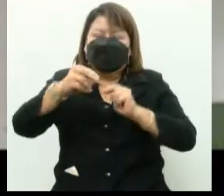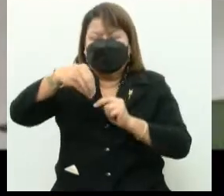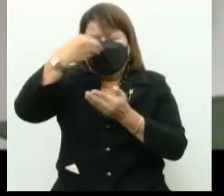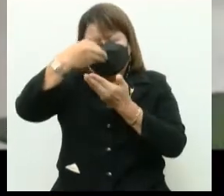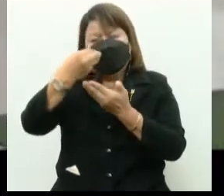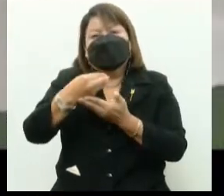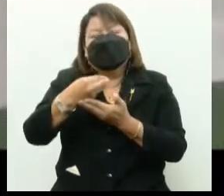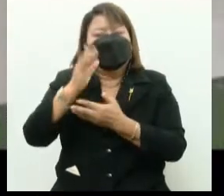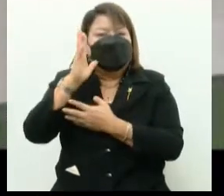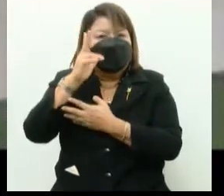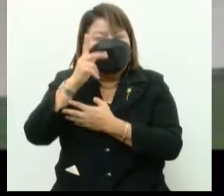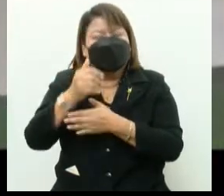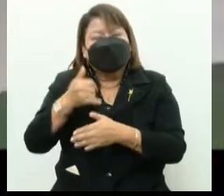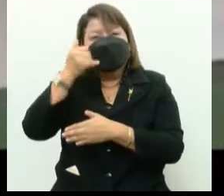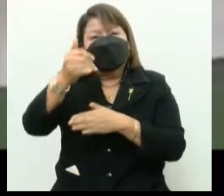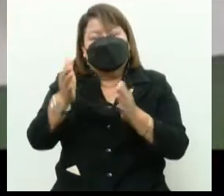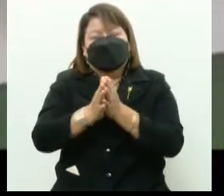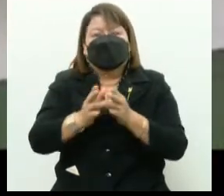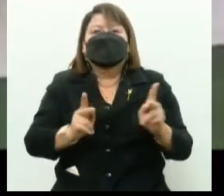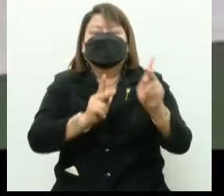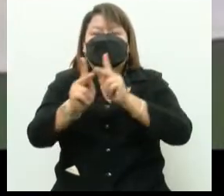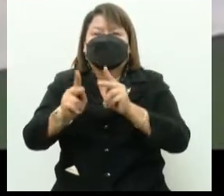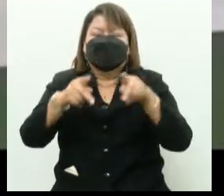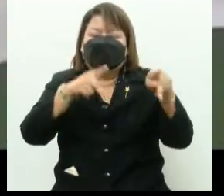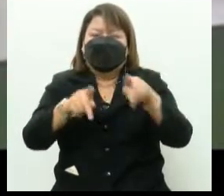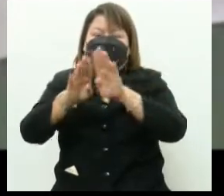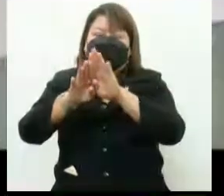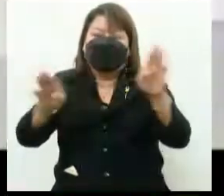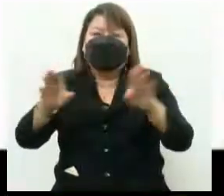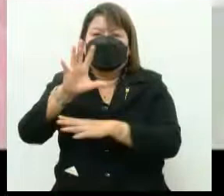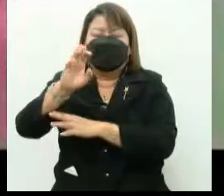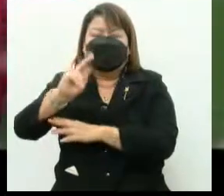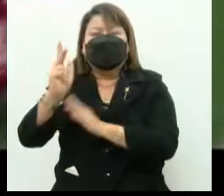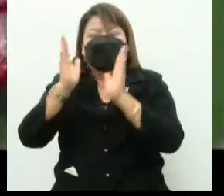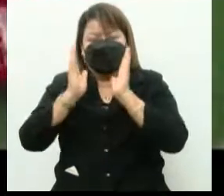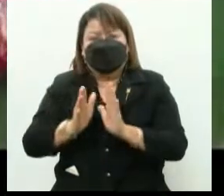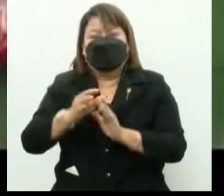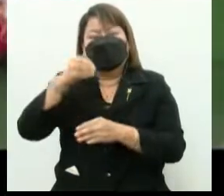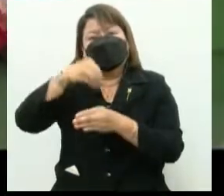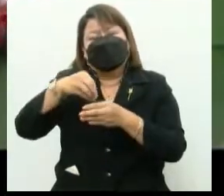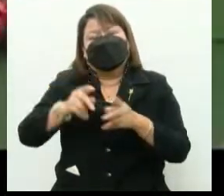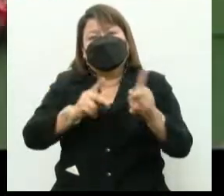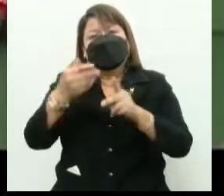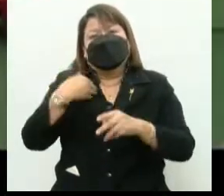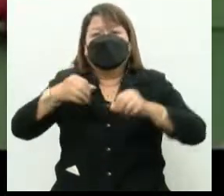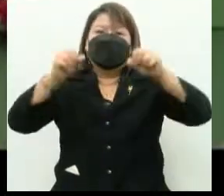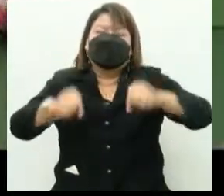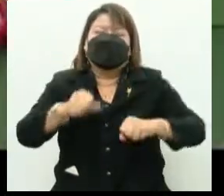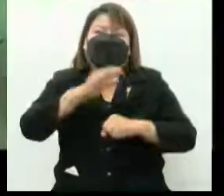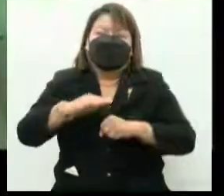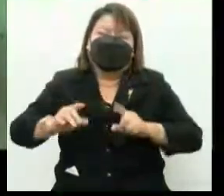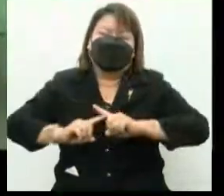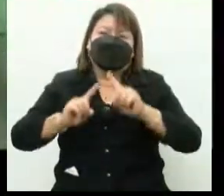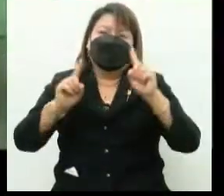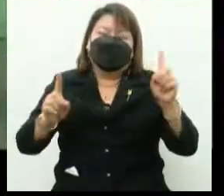กครองเข้าร่วมกิจกรรมในพิธีเปิดงานกว่า500คนภายในงานมีการโชว์ความสามารถของนักเรียนด้านต่